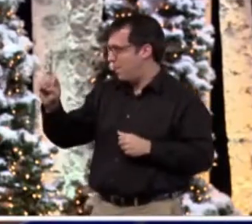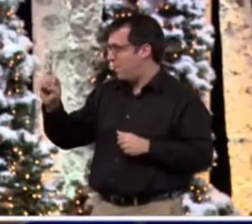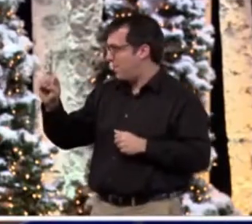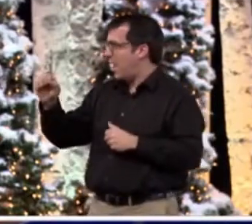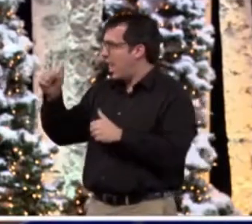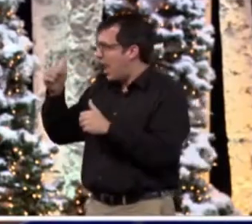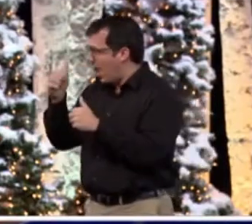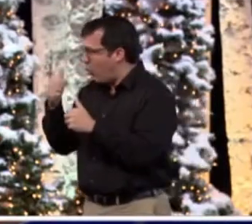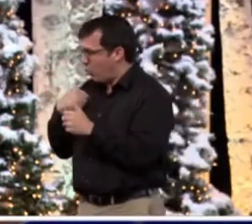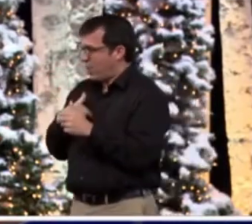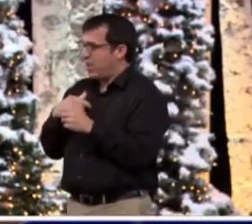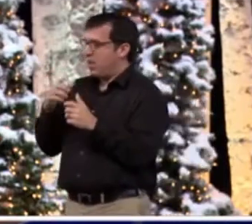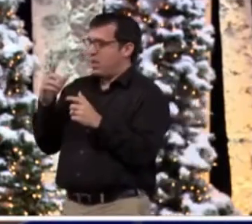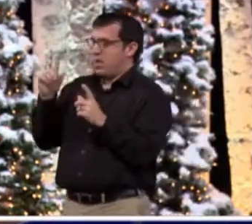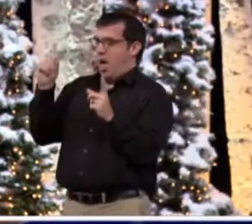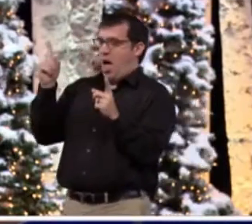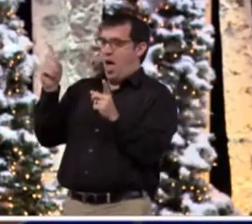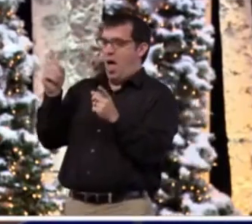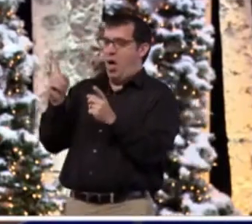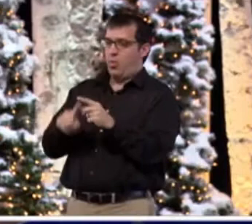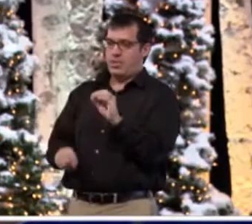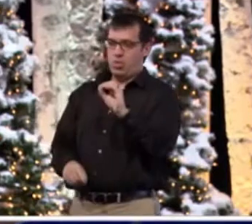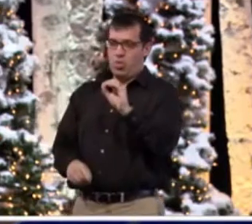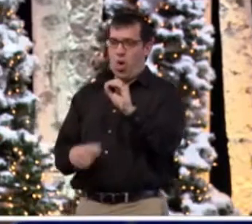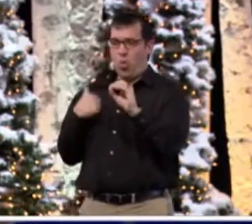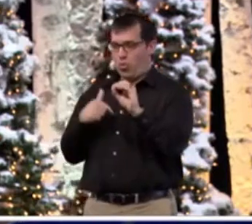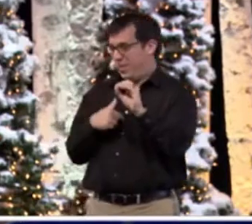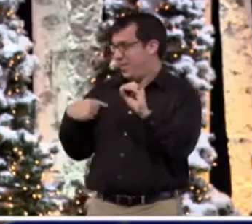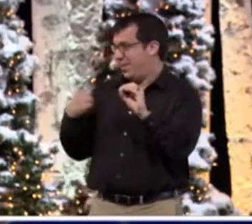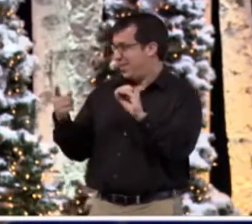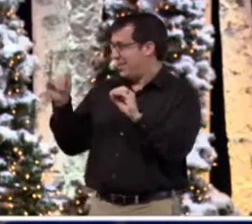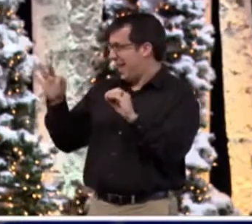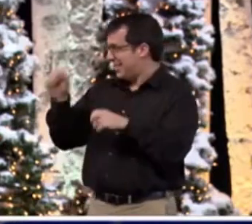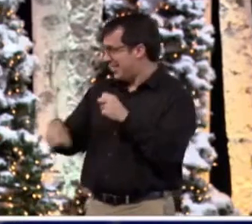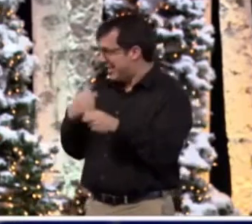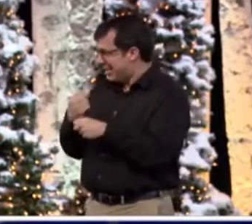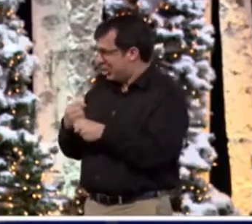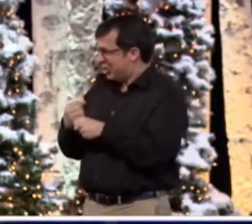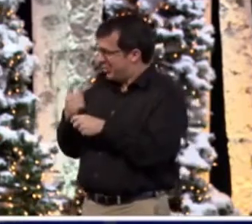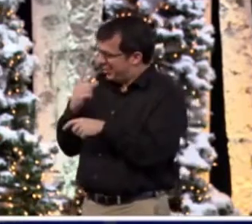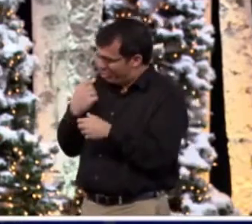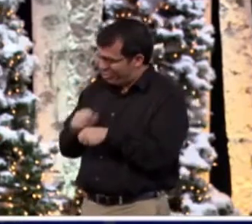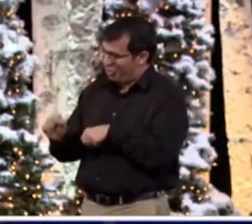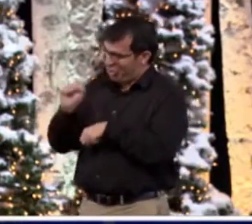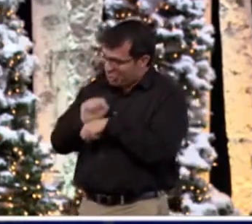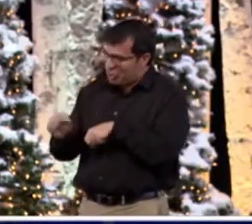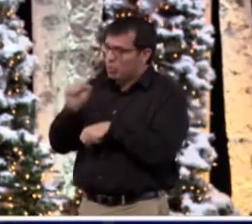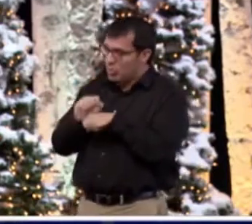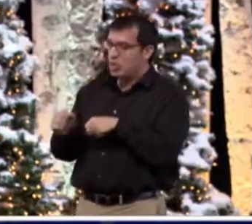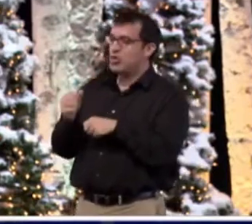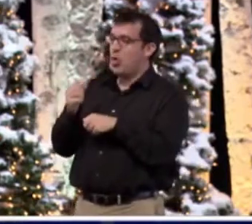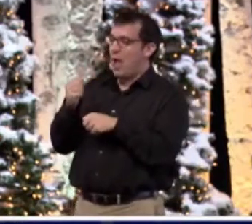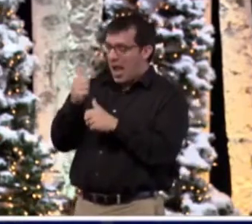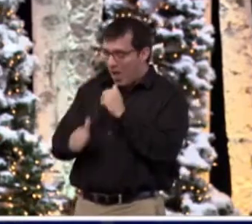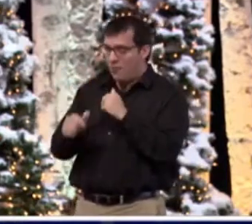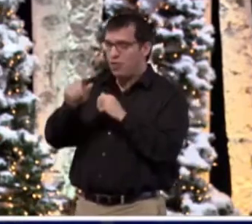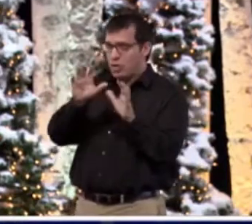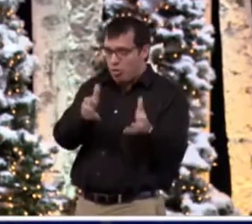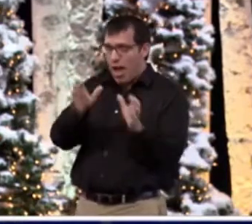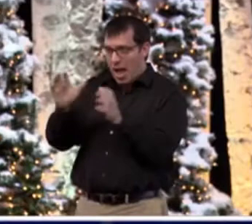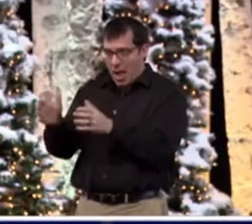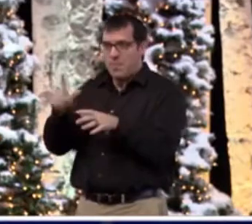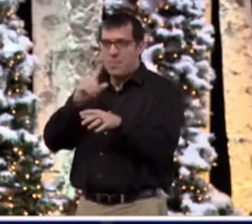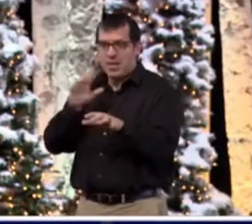विगत 19 वर्षदेखि लागिरहेका छौं र हामी शून्यमा पुग्यौं। त्यसकारण हरेक जातिलाई हामीले ग्रहण गरेका